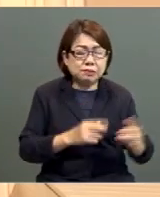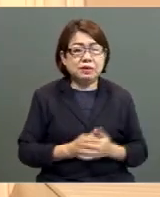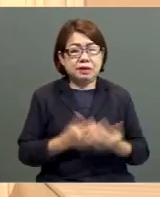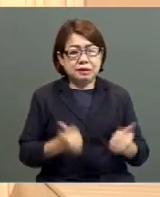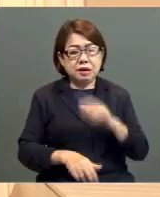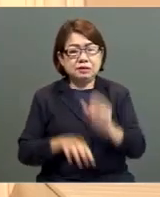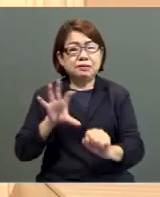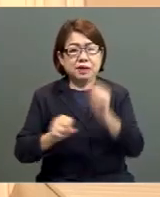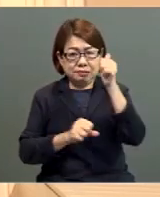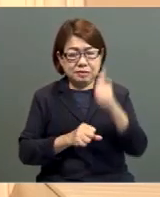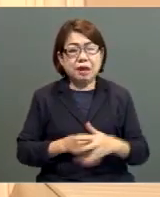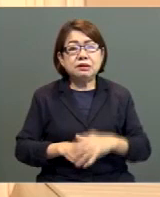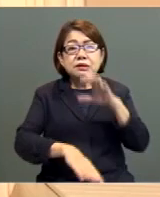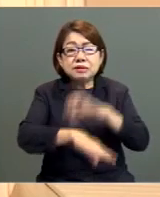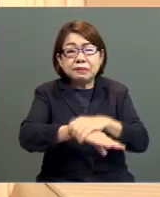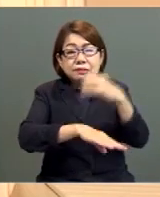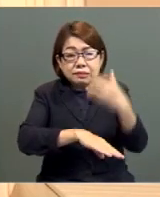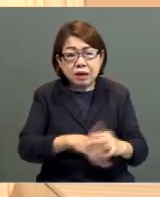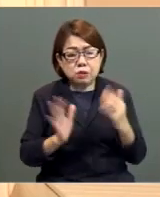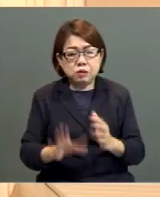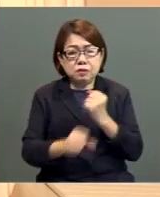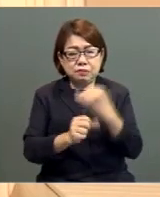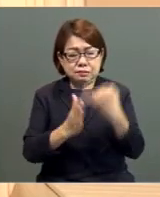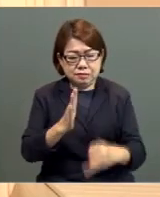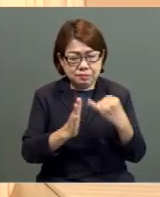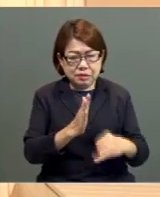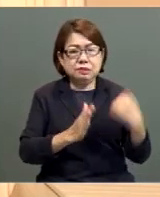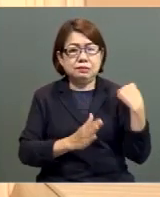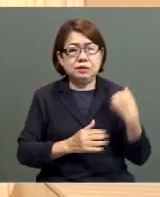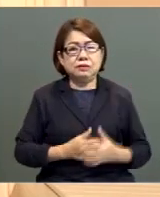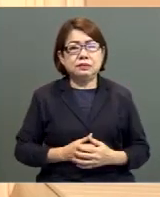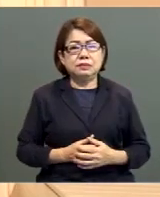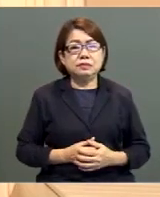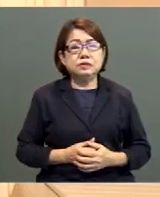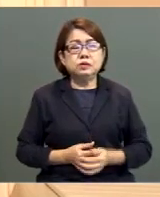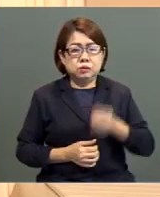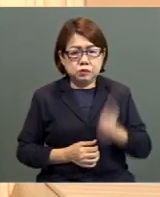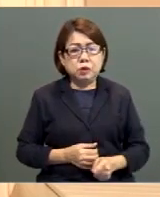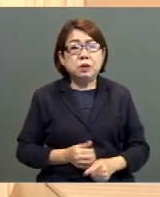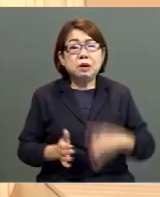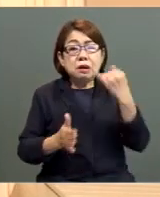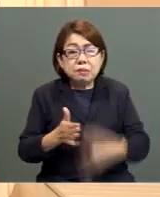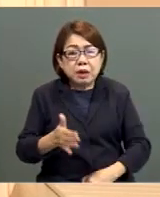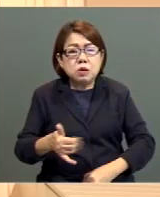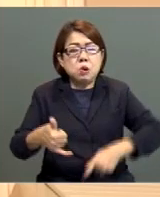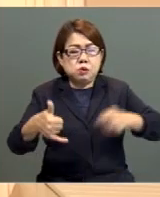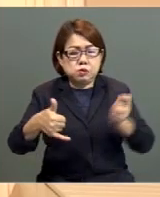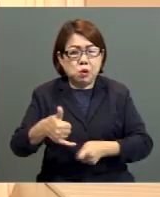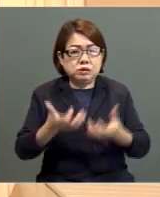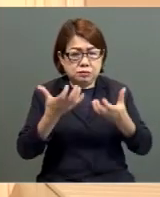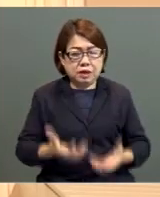โดยสามารถจับกุมและเอาผิดผู้กระทำความผิดไปแล้วหลายรายซึ่งจะต้องรับโทษอย่างรุนแรง